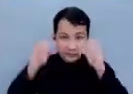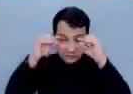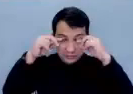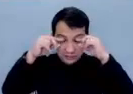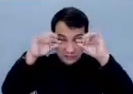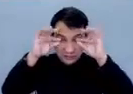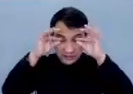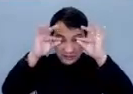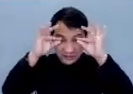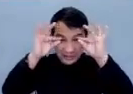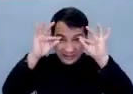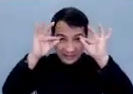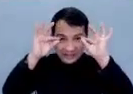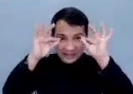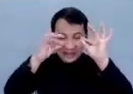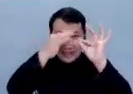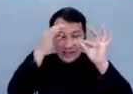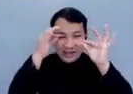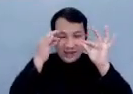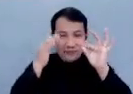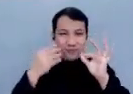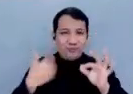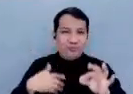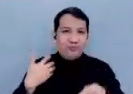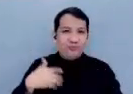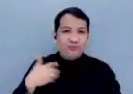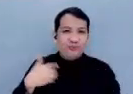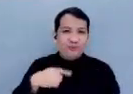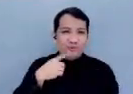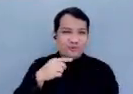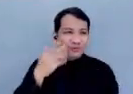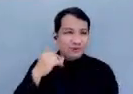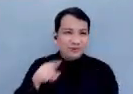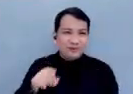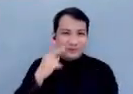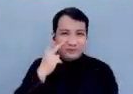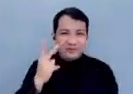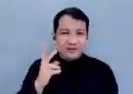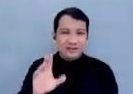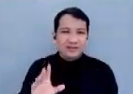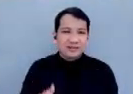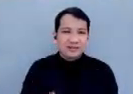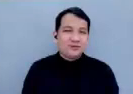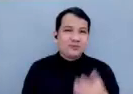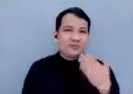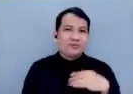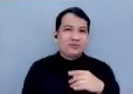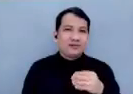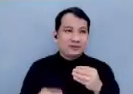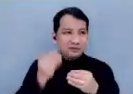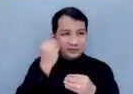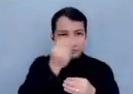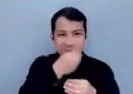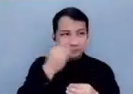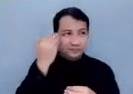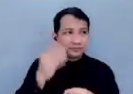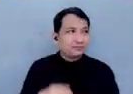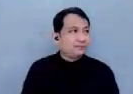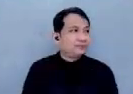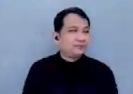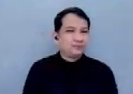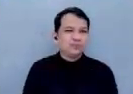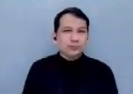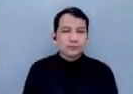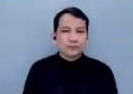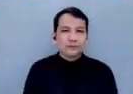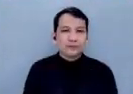parang eyeshadow. Mm-hmm. Na sobrang tuwang-tuwa ako kanina nung nakita ko. Talagang may makeup siya. Okay. Kakatuwa. At ano